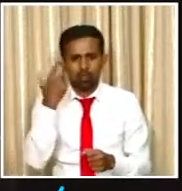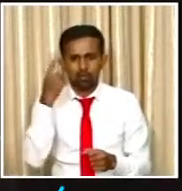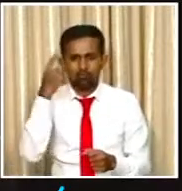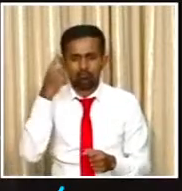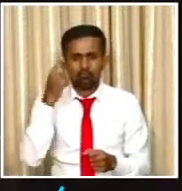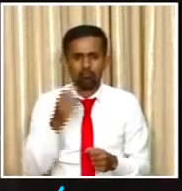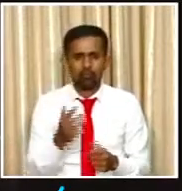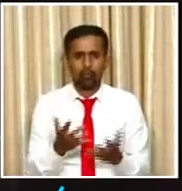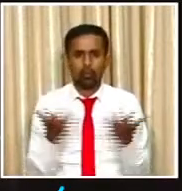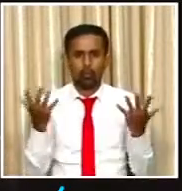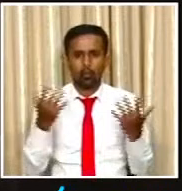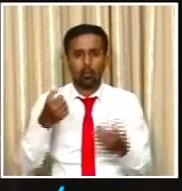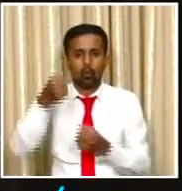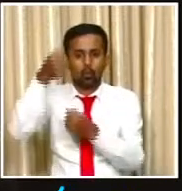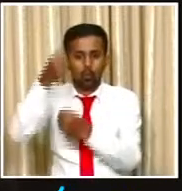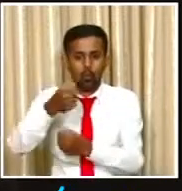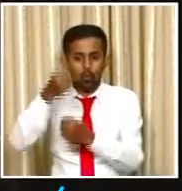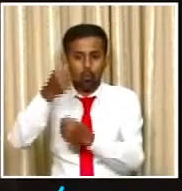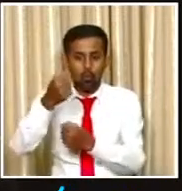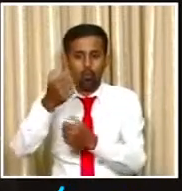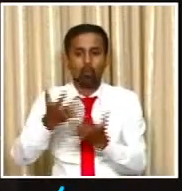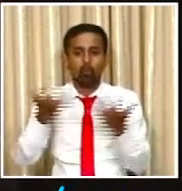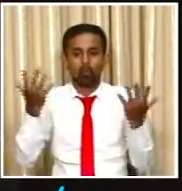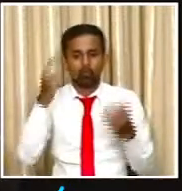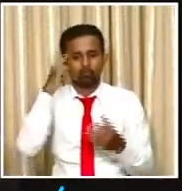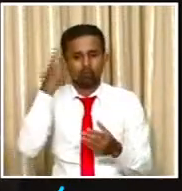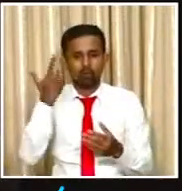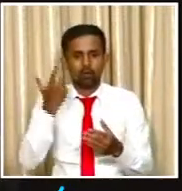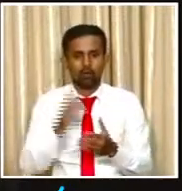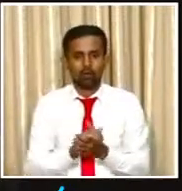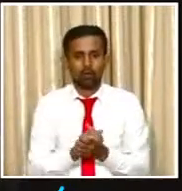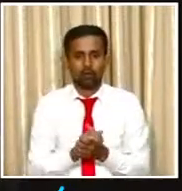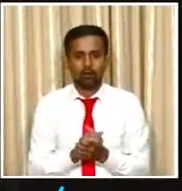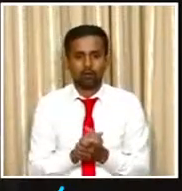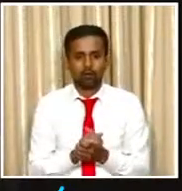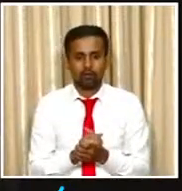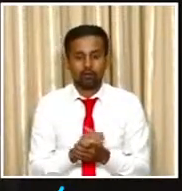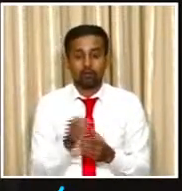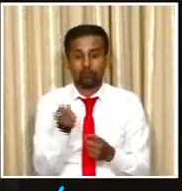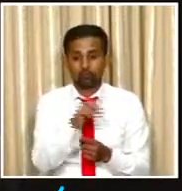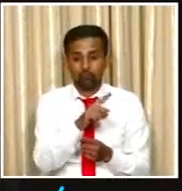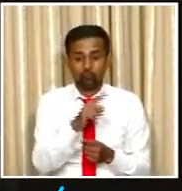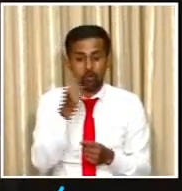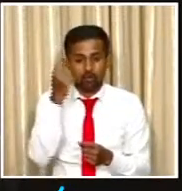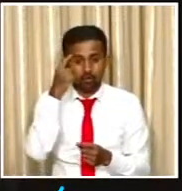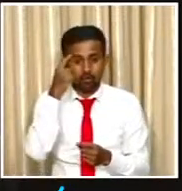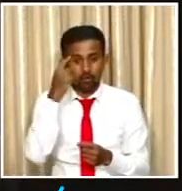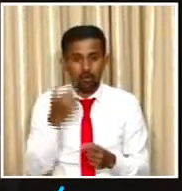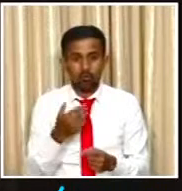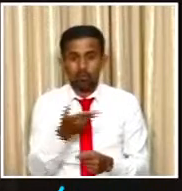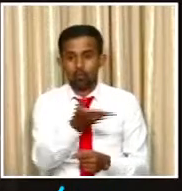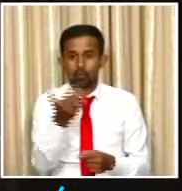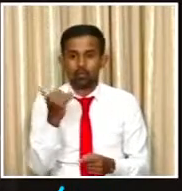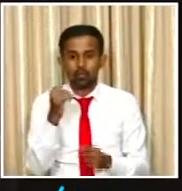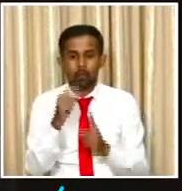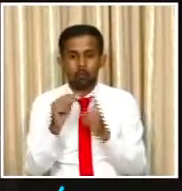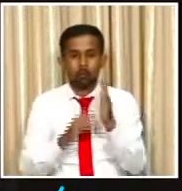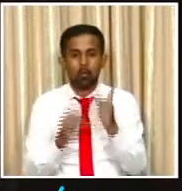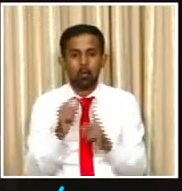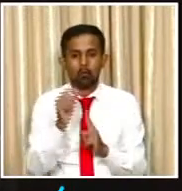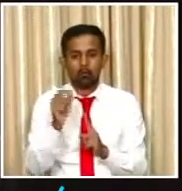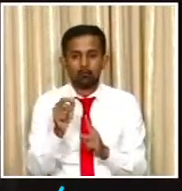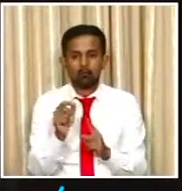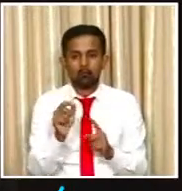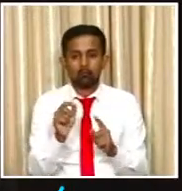dannae koheda mol gas aragena yanna one kiyala. Honorable member, please wind up. Anith ekak mataka thiyaganna api oya samahara mantriwaru wage